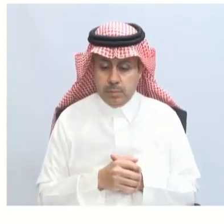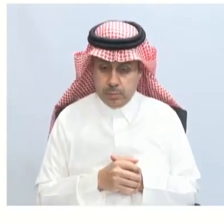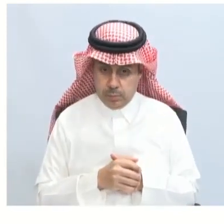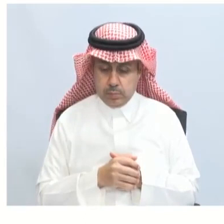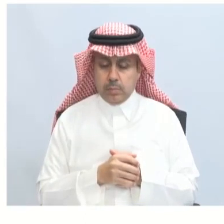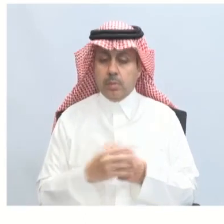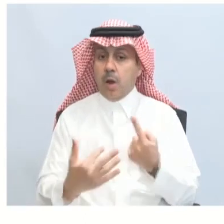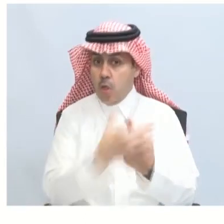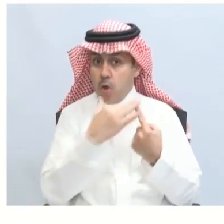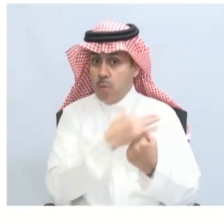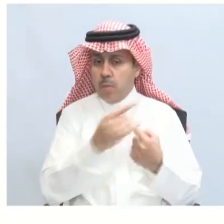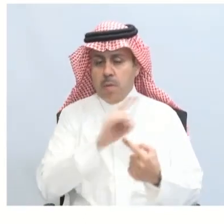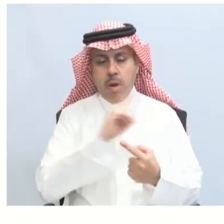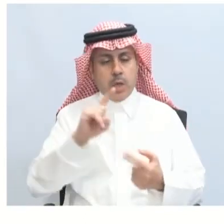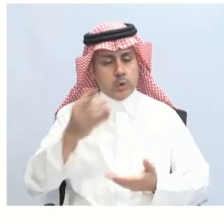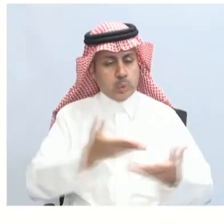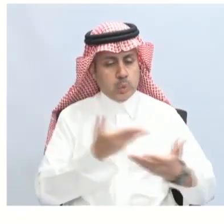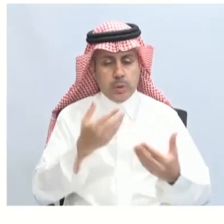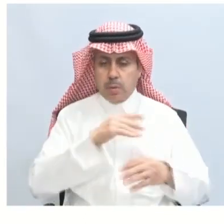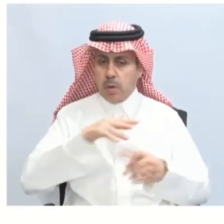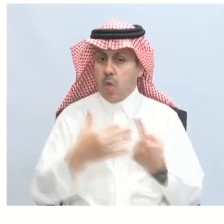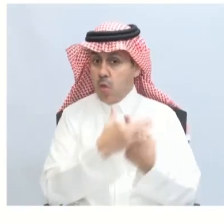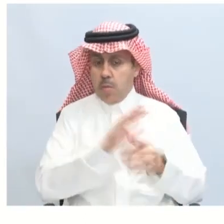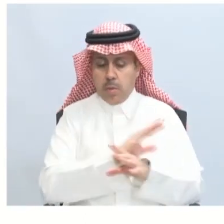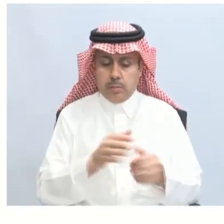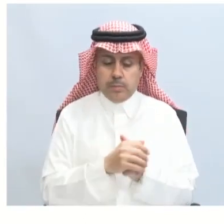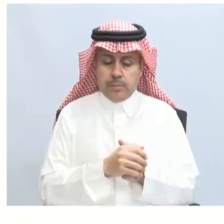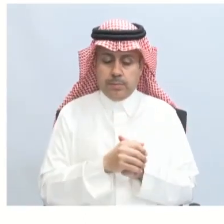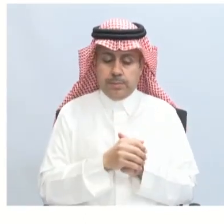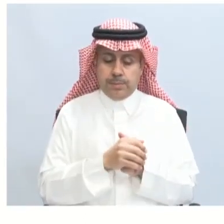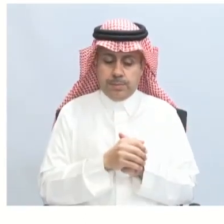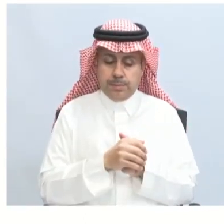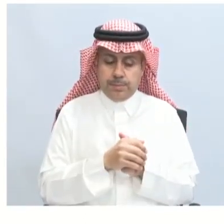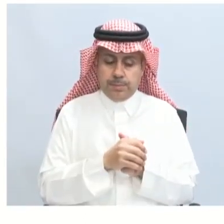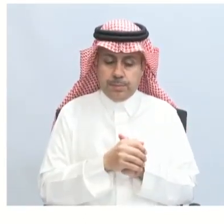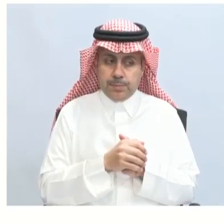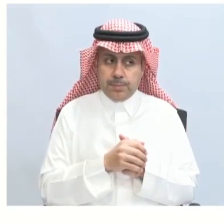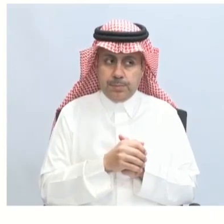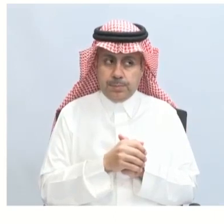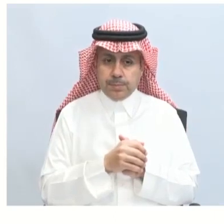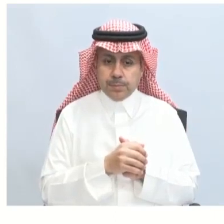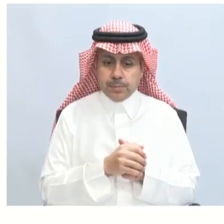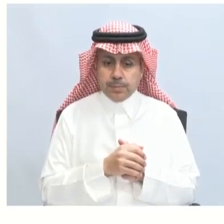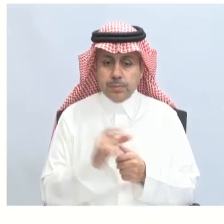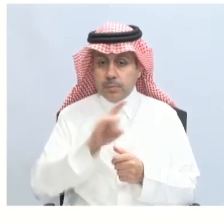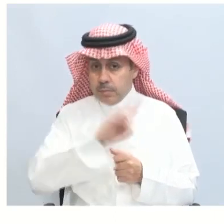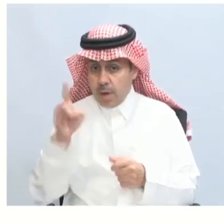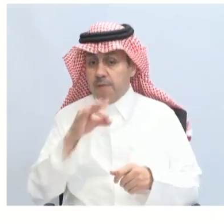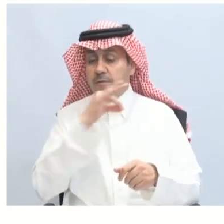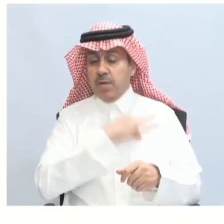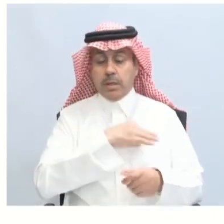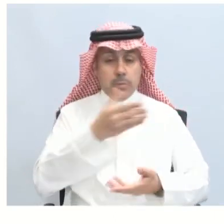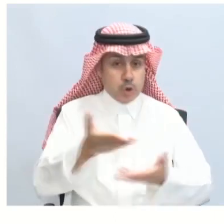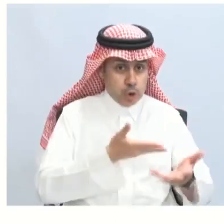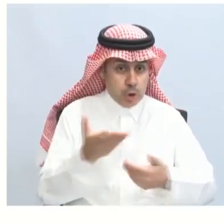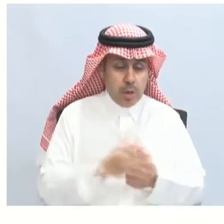لا تجادلهم الذين الذين ظلموا لا تجادلهم فلهذا نقول لا فائده من جدالهم لماذا